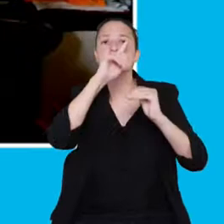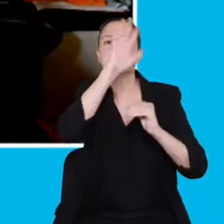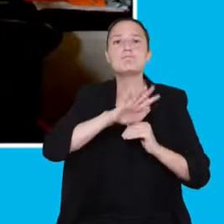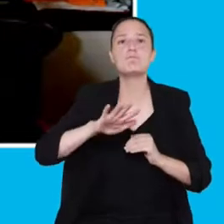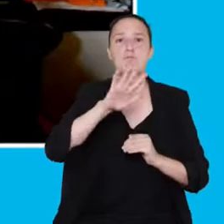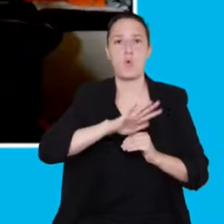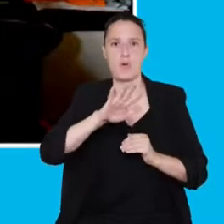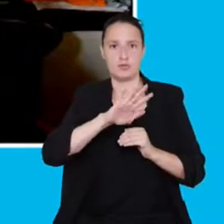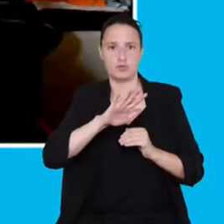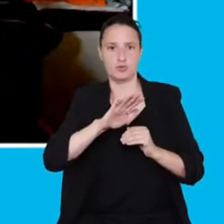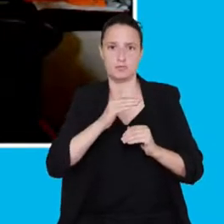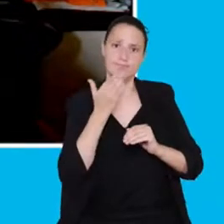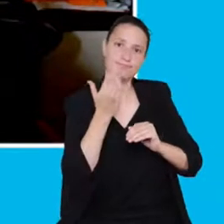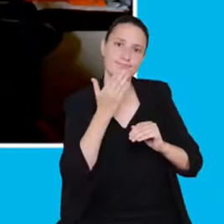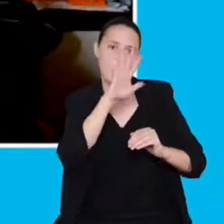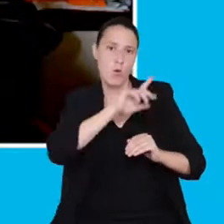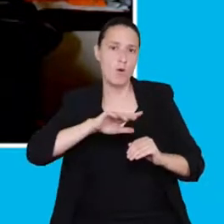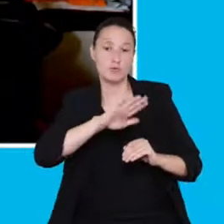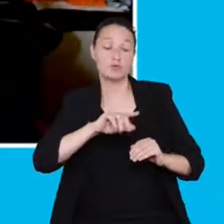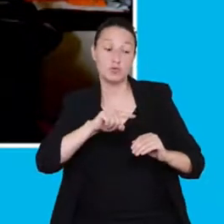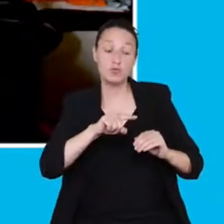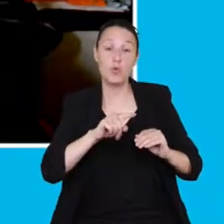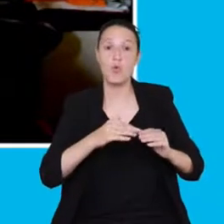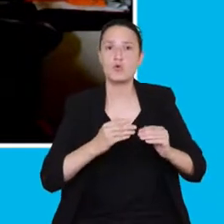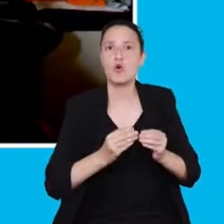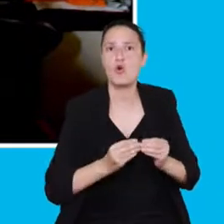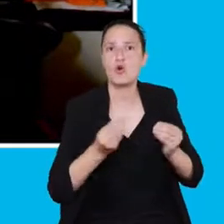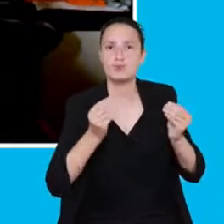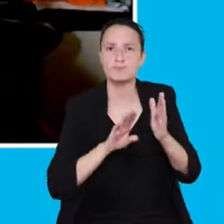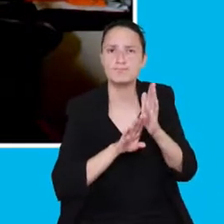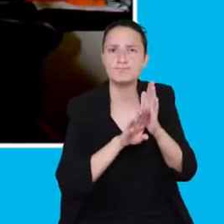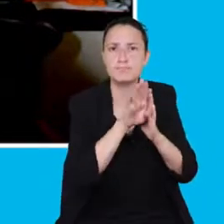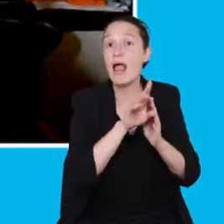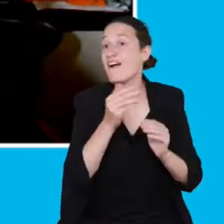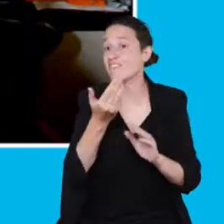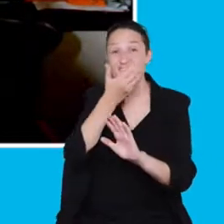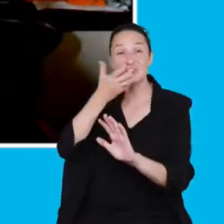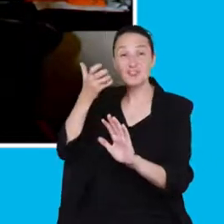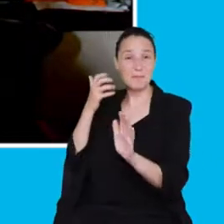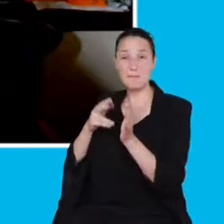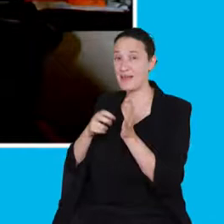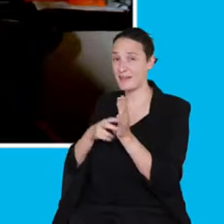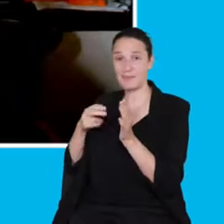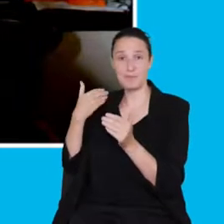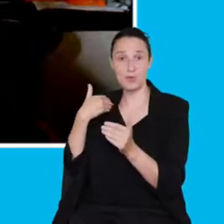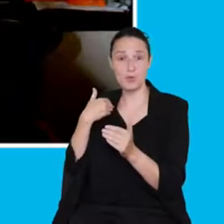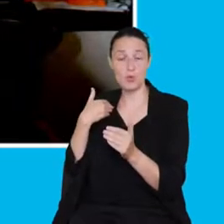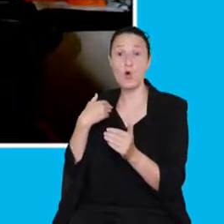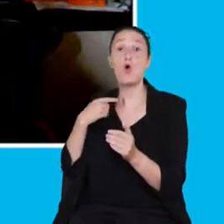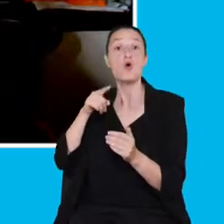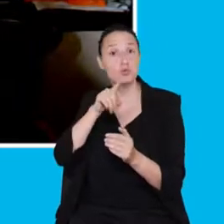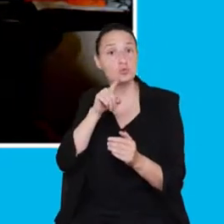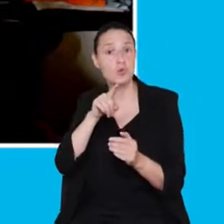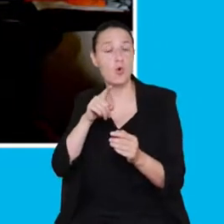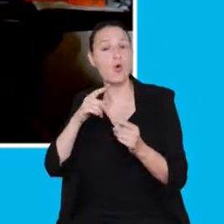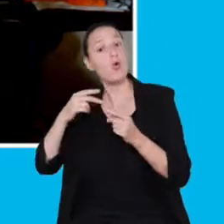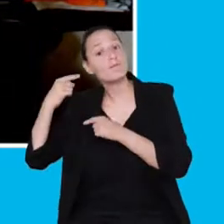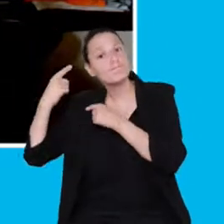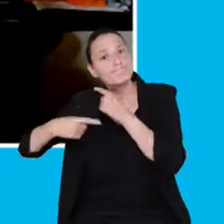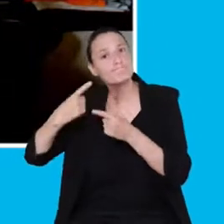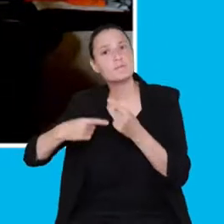społecznych. Tego, czego szalenie nam brakowało, czyli elit też wywodzących się ze